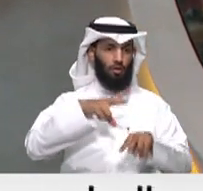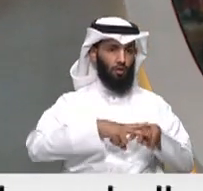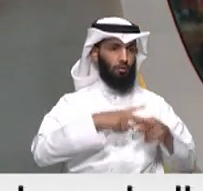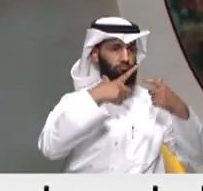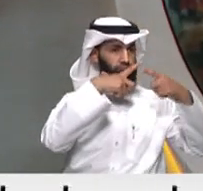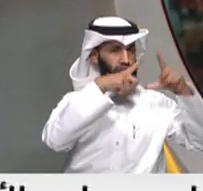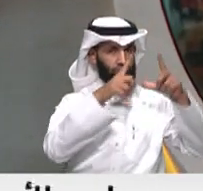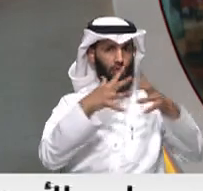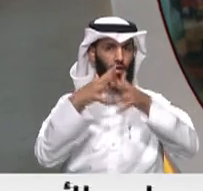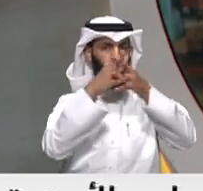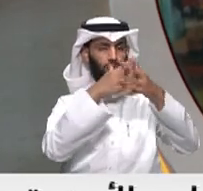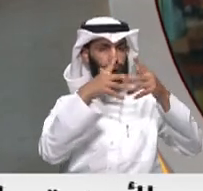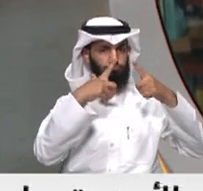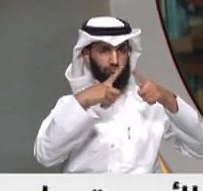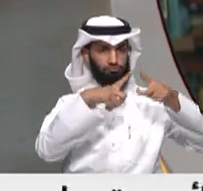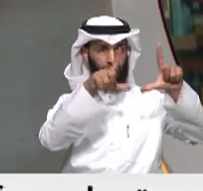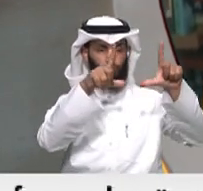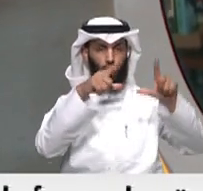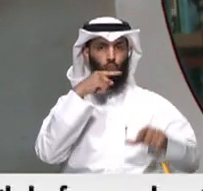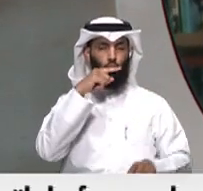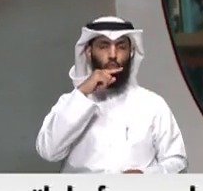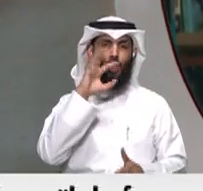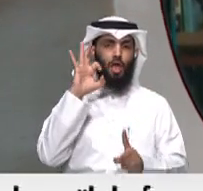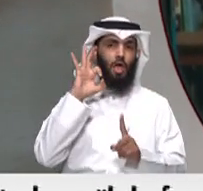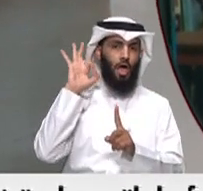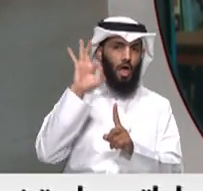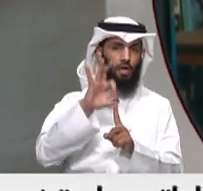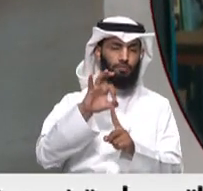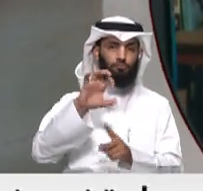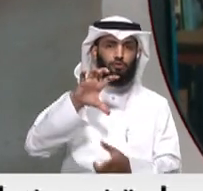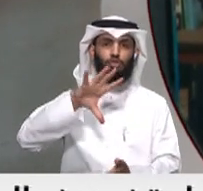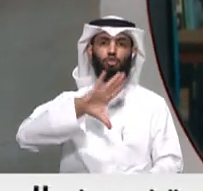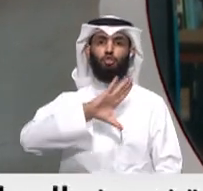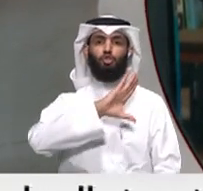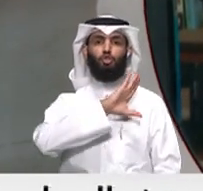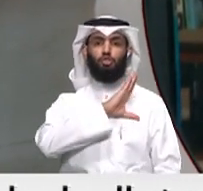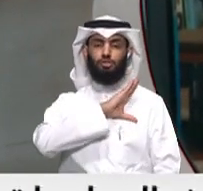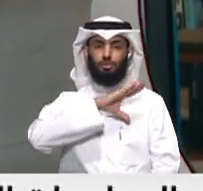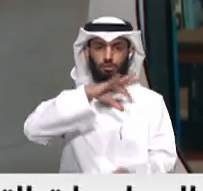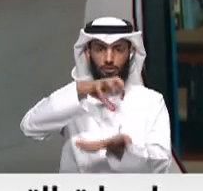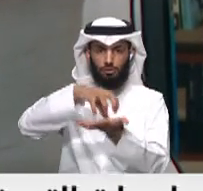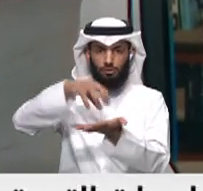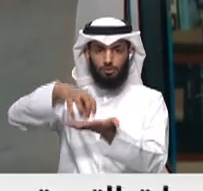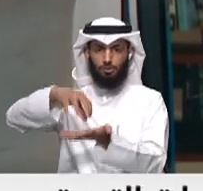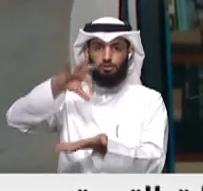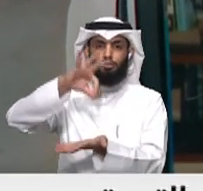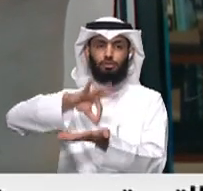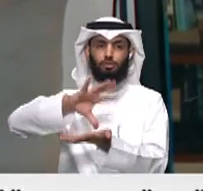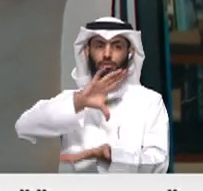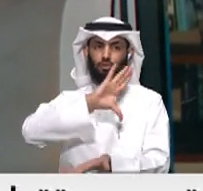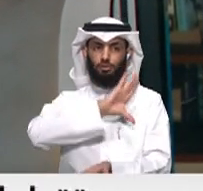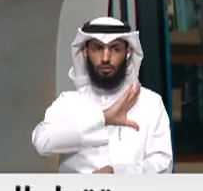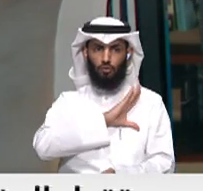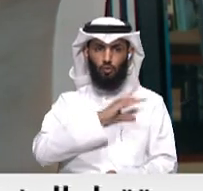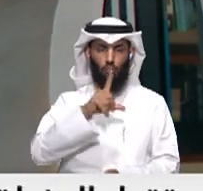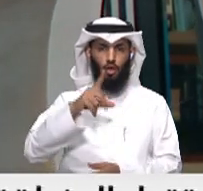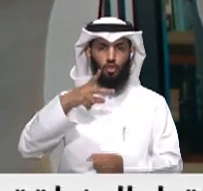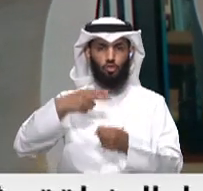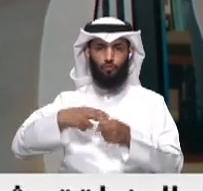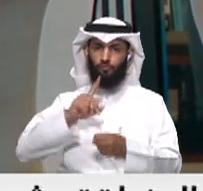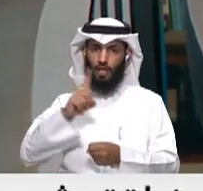بأن يتم استهداف مواقع عسكرية بعيدا عن أي منشآت نفطية أو